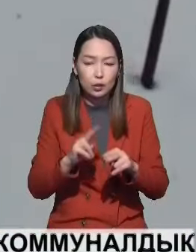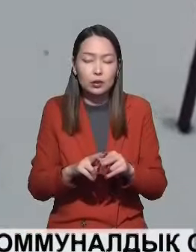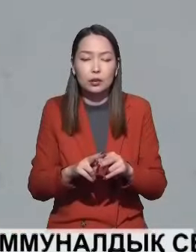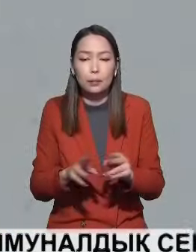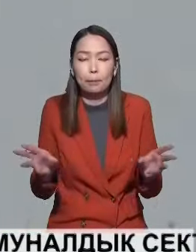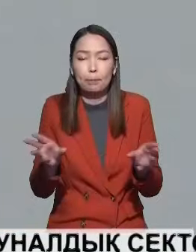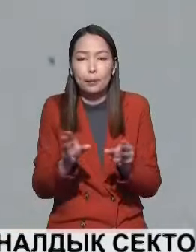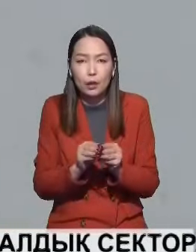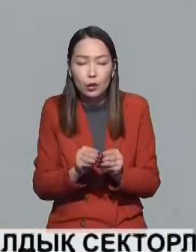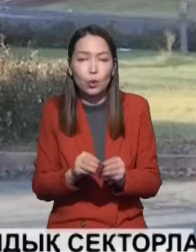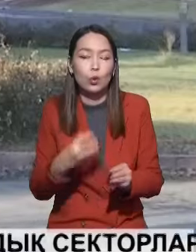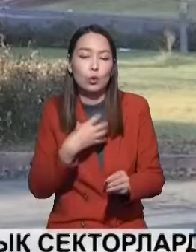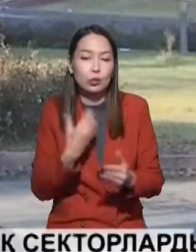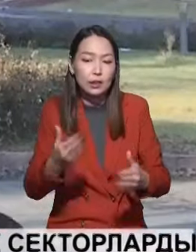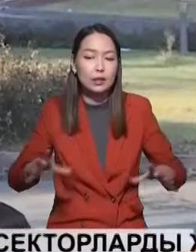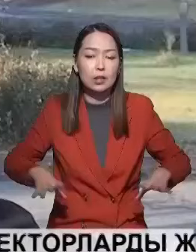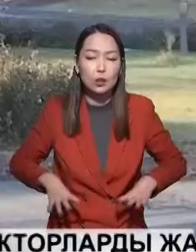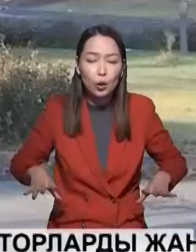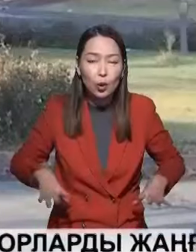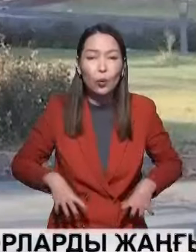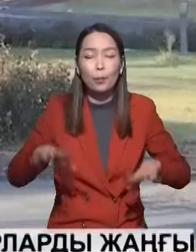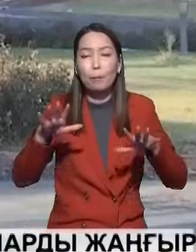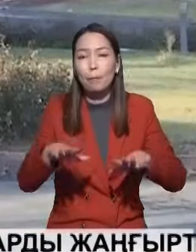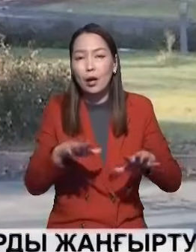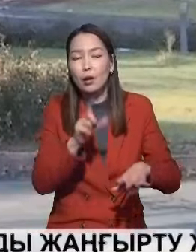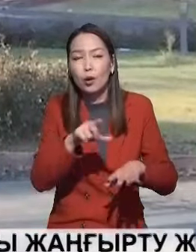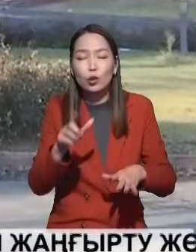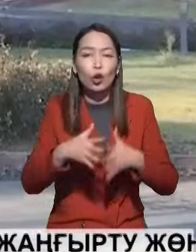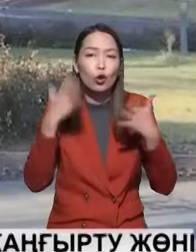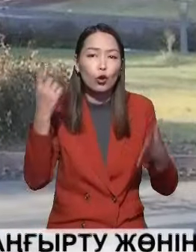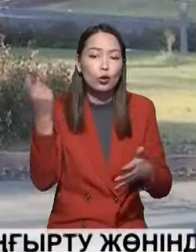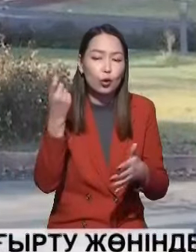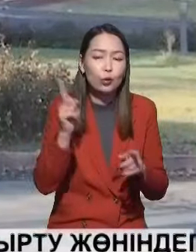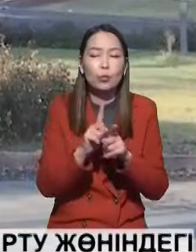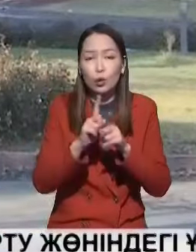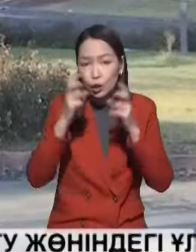қосып, жергілікті жылқы бағып отқан үлкен шаруашылықтарда барып солар зерттейміз.